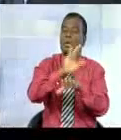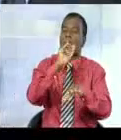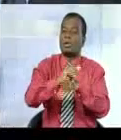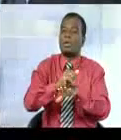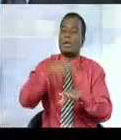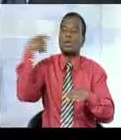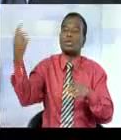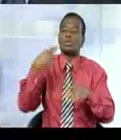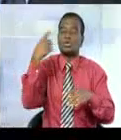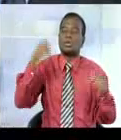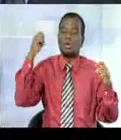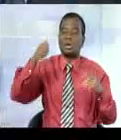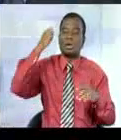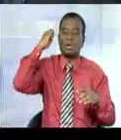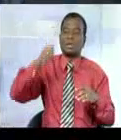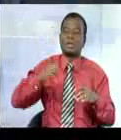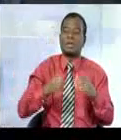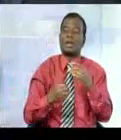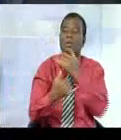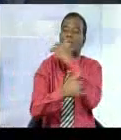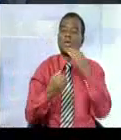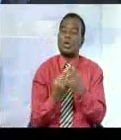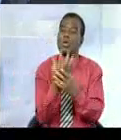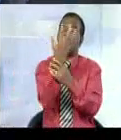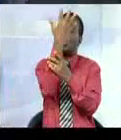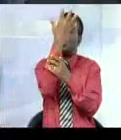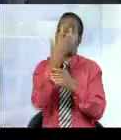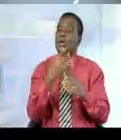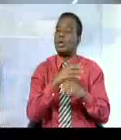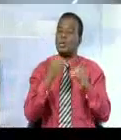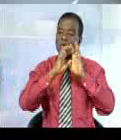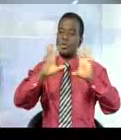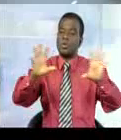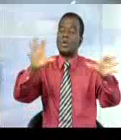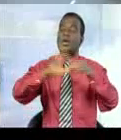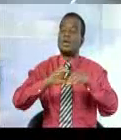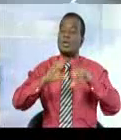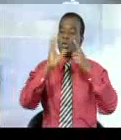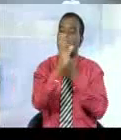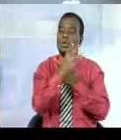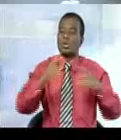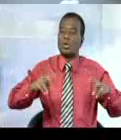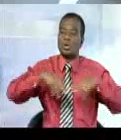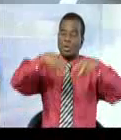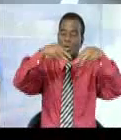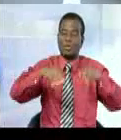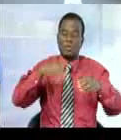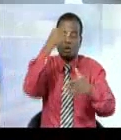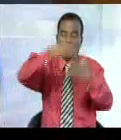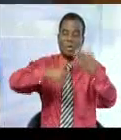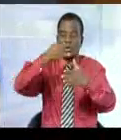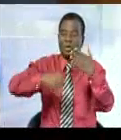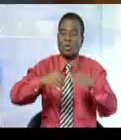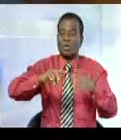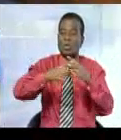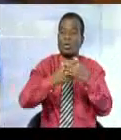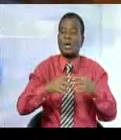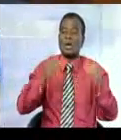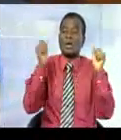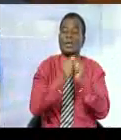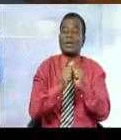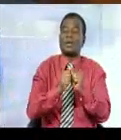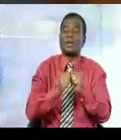a toujours été un pays de promotion et de rayonnement de la culture. Le marché des arts du spectacle africain reprend grâce à